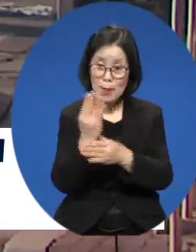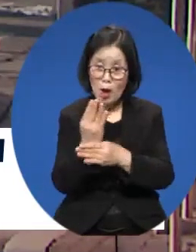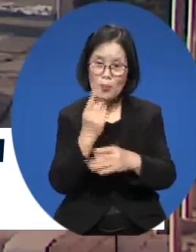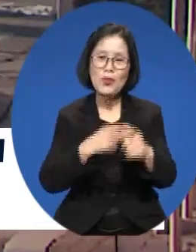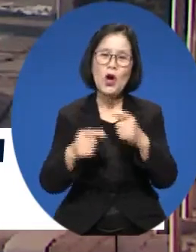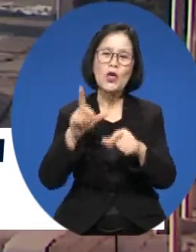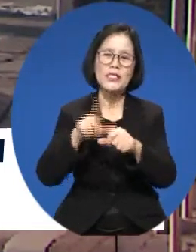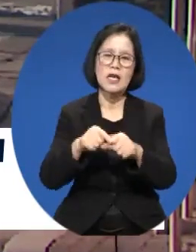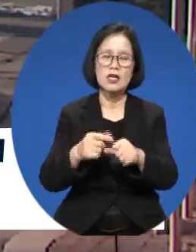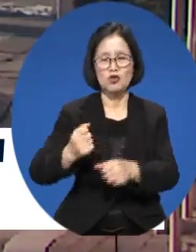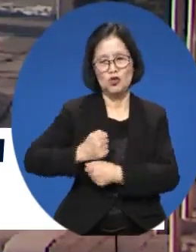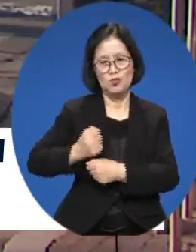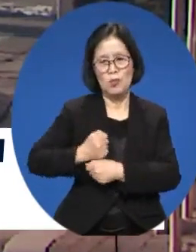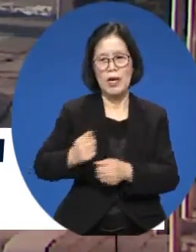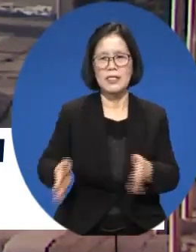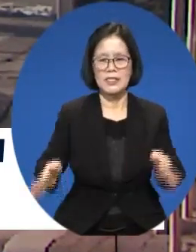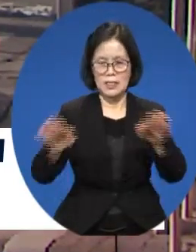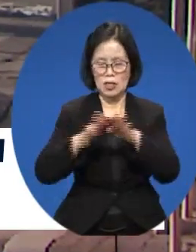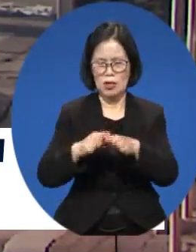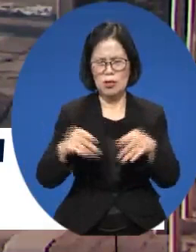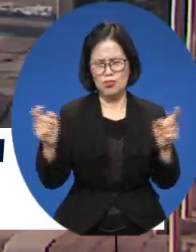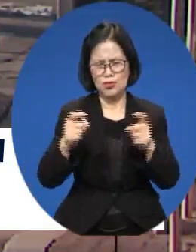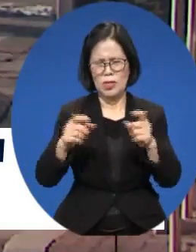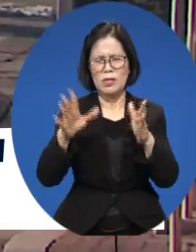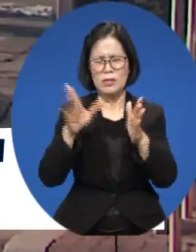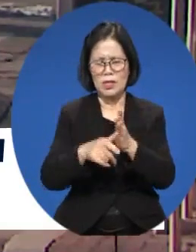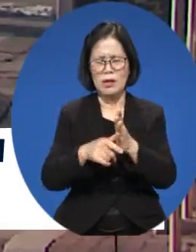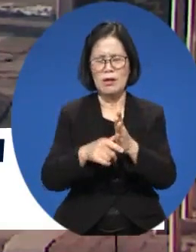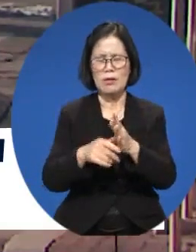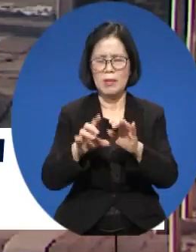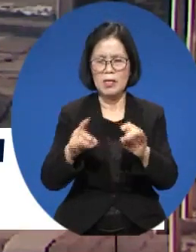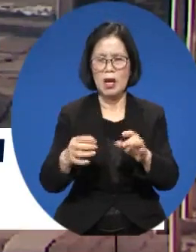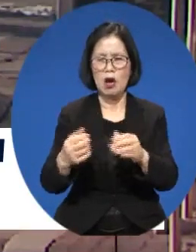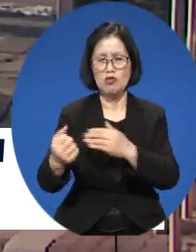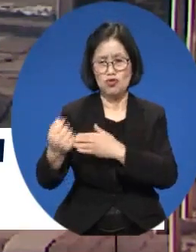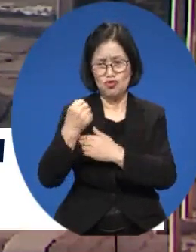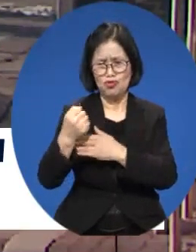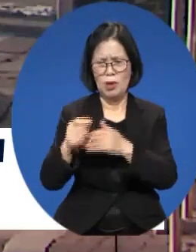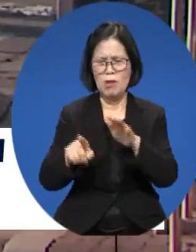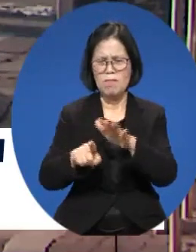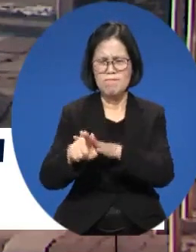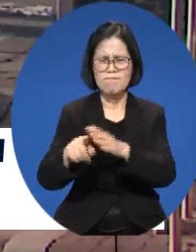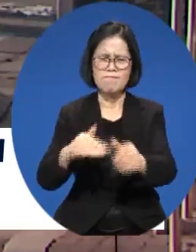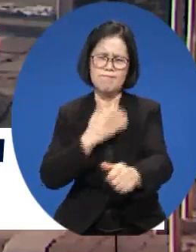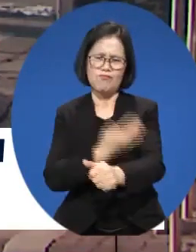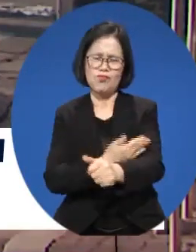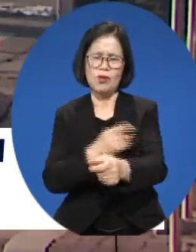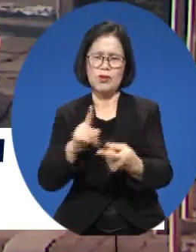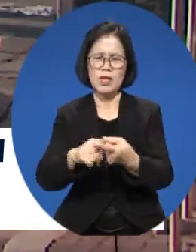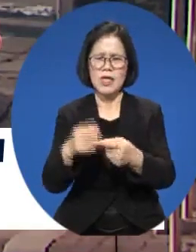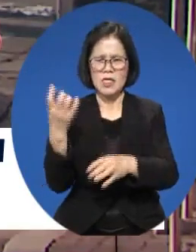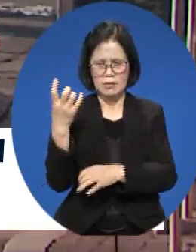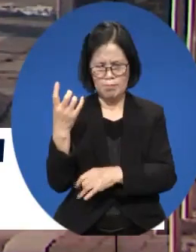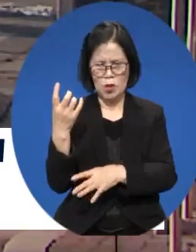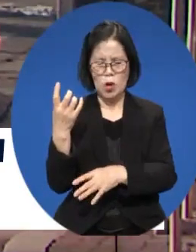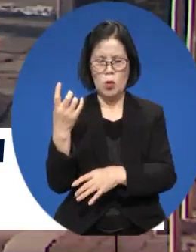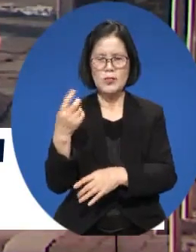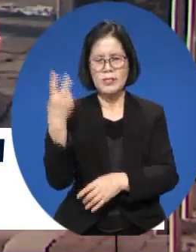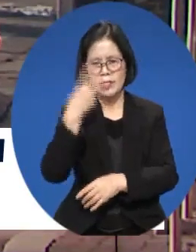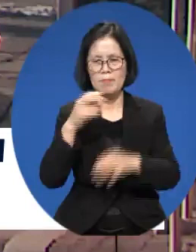국방군 사실 썰 분쟁 때마다 군위 갖게 되는 우월적 지위에 근본 원인 알 6군단 사례를 통해